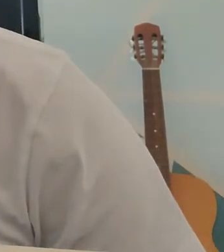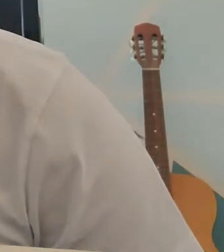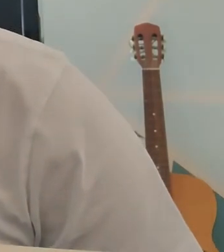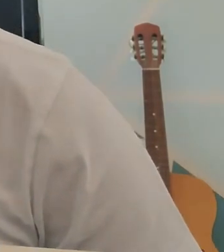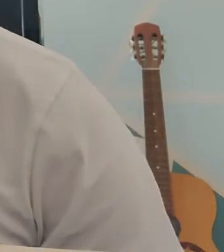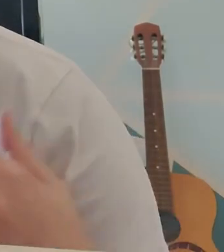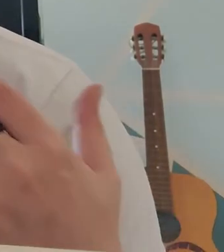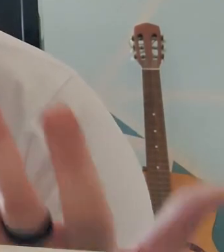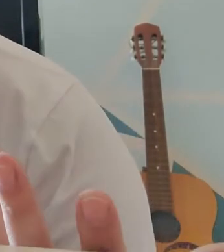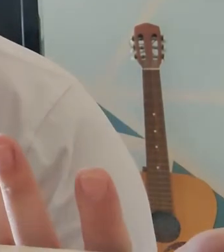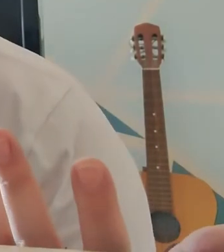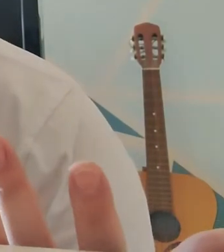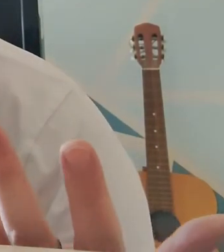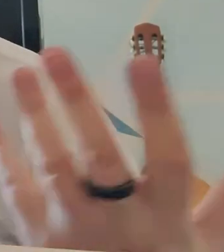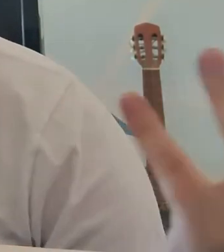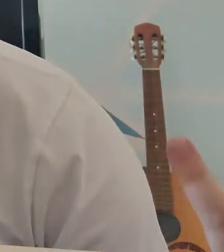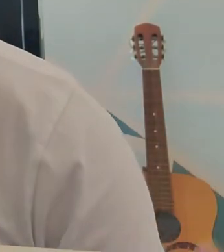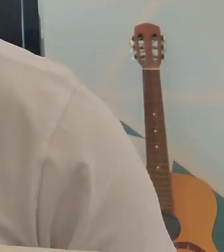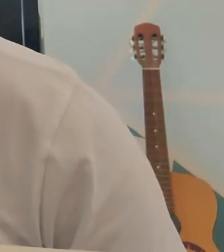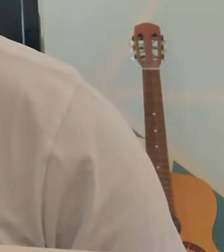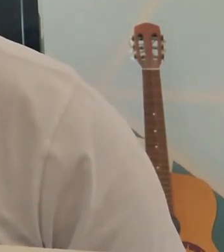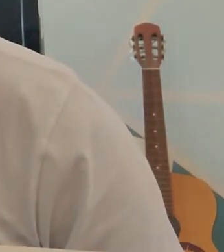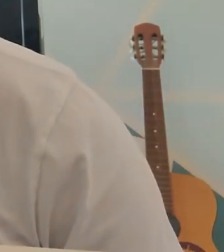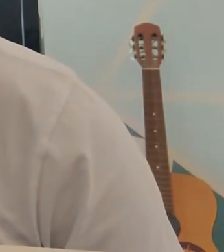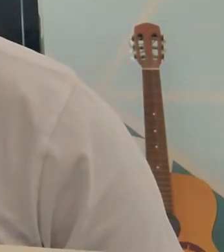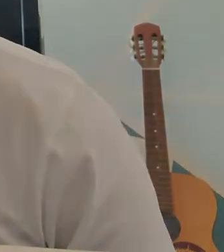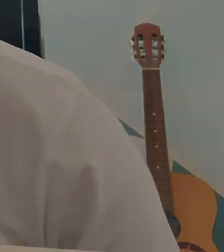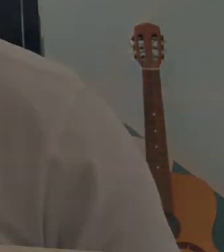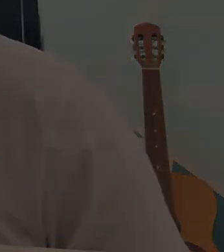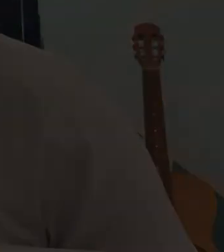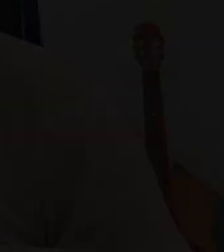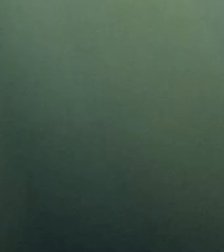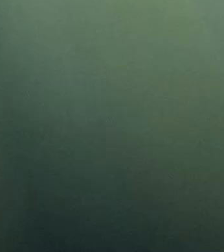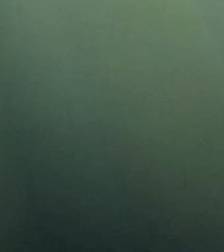Bog stvaran, onak zakaj ga zoveš, bolje da te ne vidi u tom trenutku.